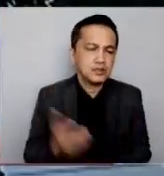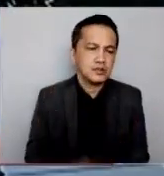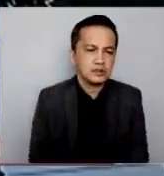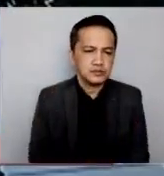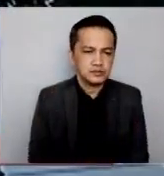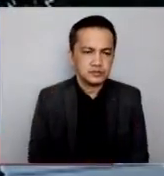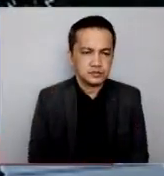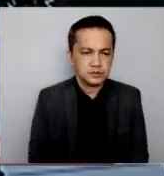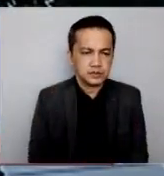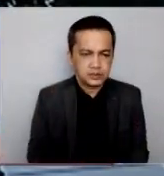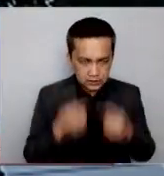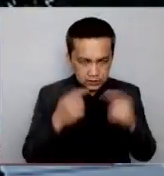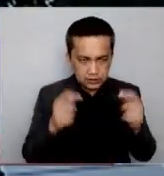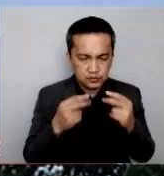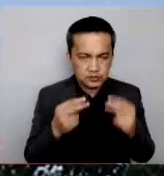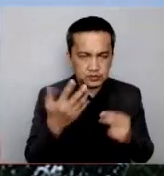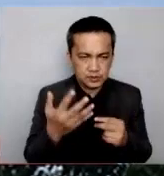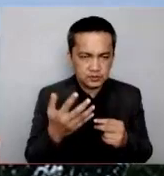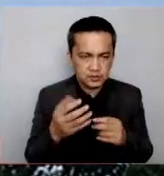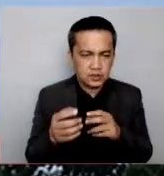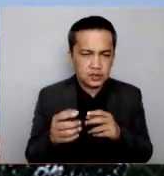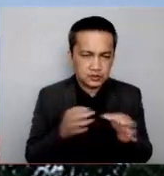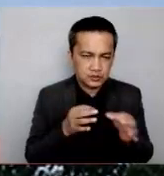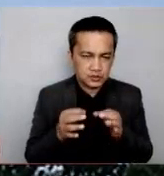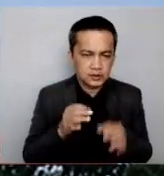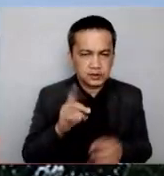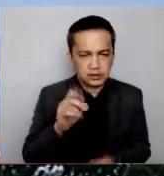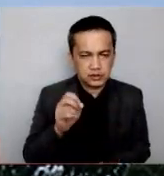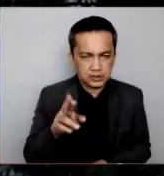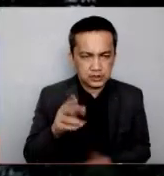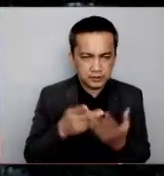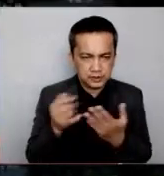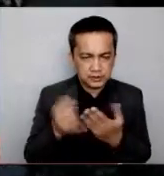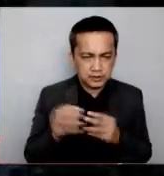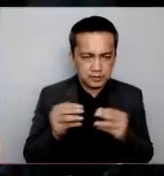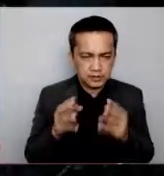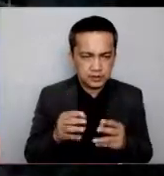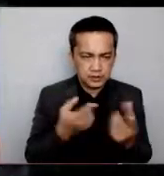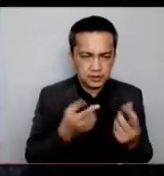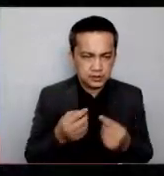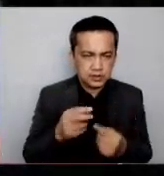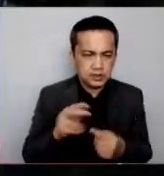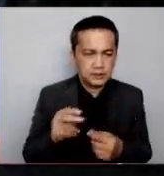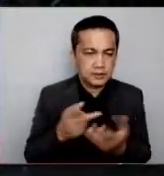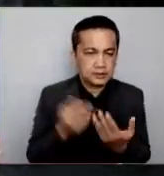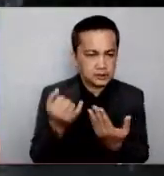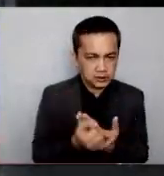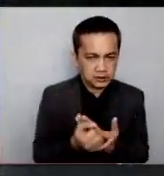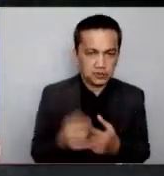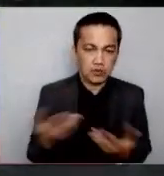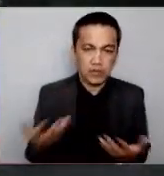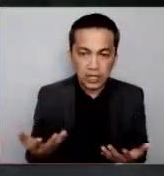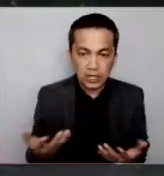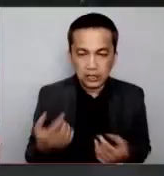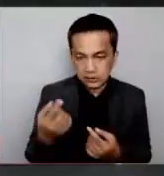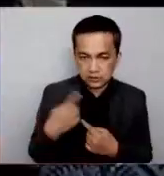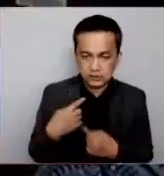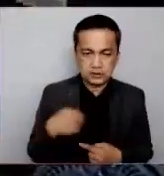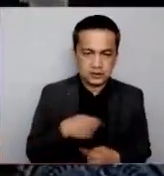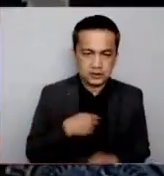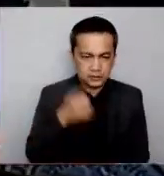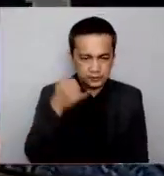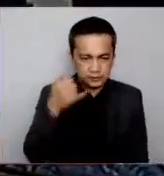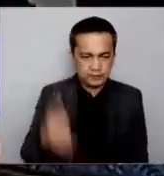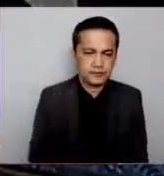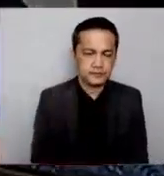ng News 5 na makuha ang panig ng DOTR o mismong project manager ng ginagawang NSCR project pero wala silang tugon sa aming mga tawag. Pero